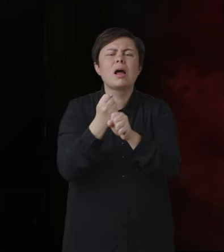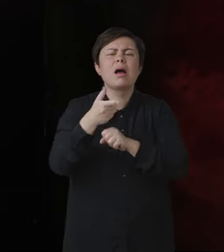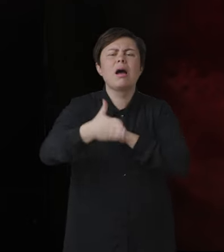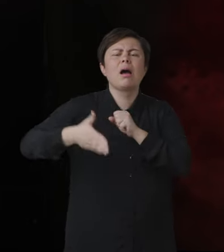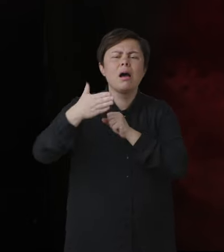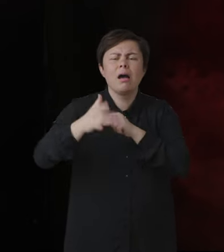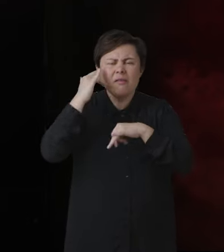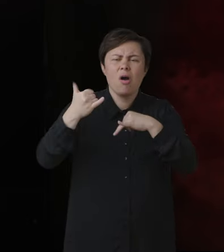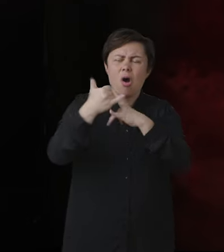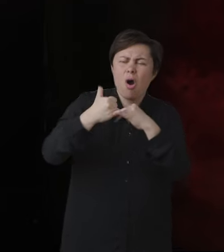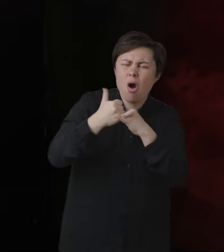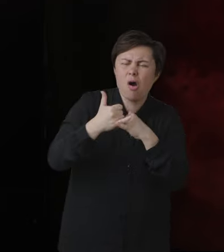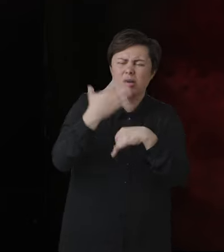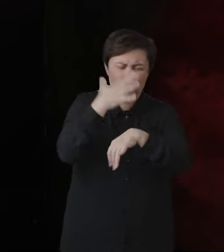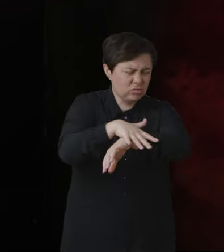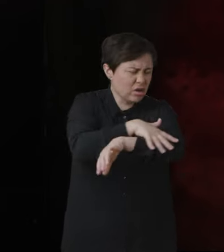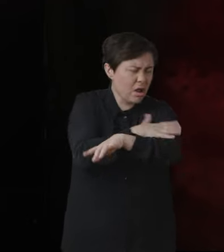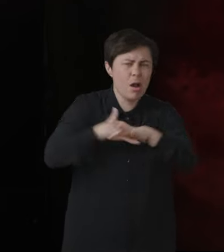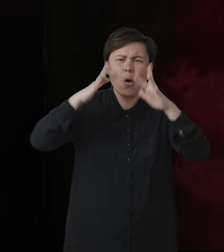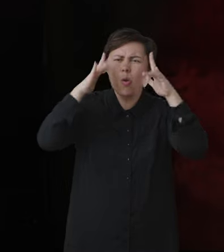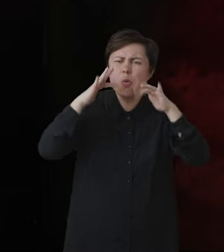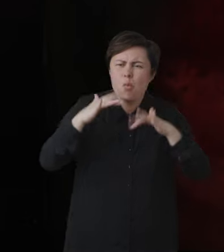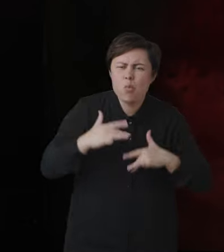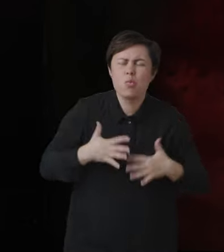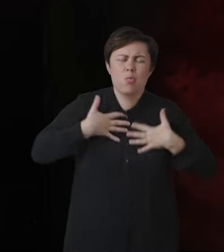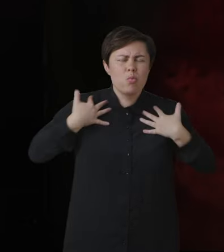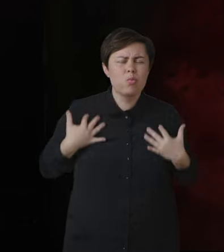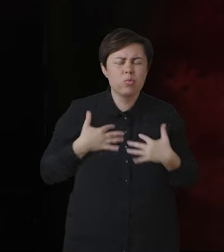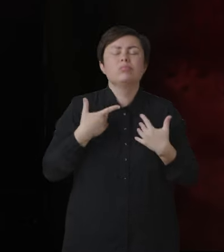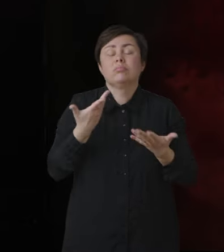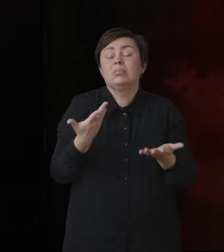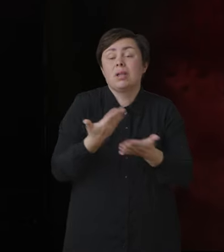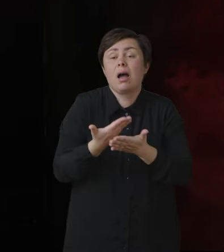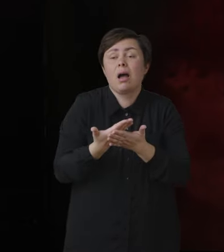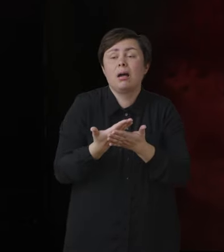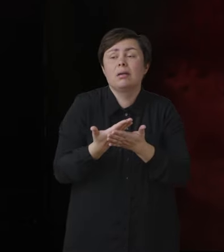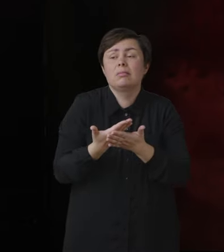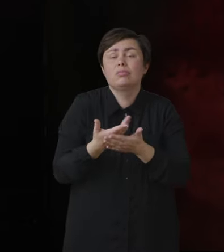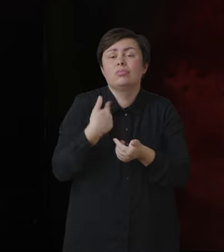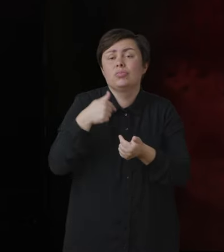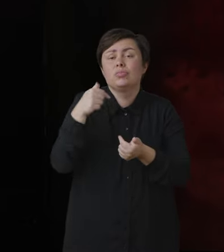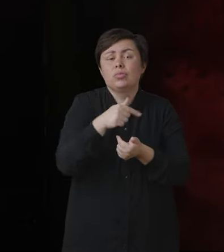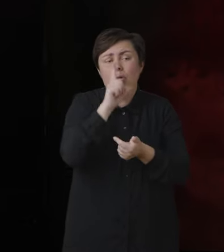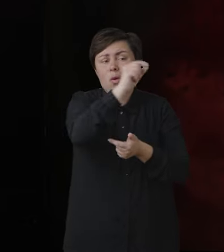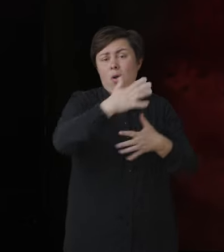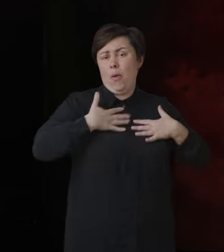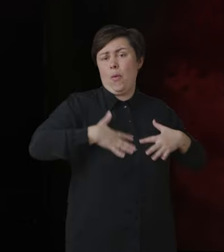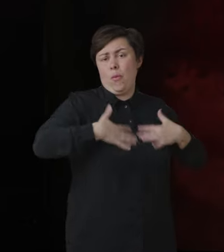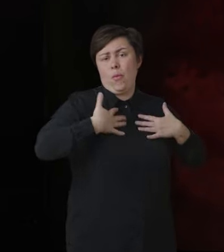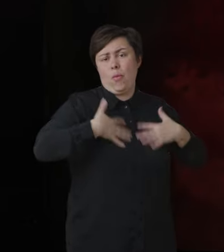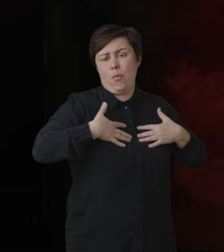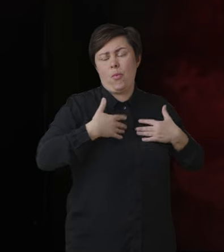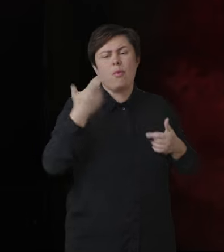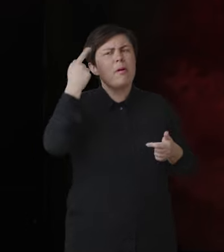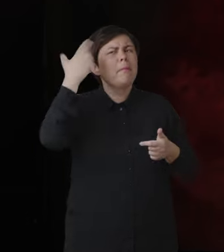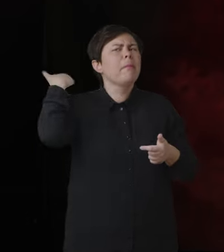robota, olej, sadza, kurz, wszystko naraz, nie? No i to się chodziło do łaźni. Z młodszych